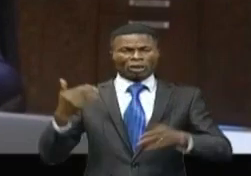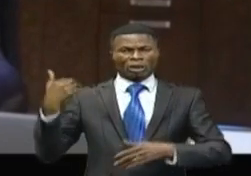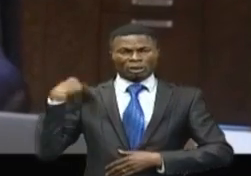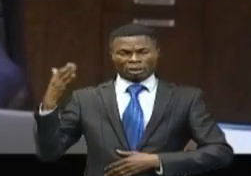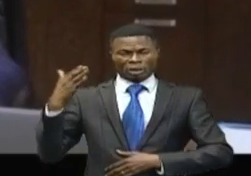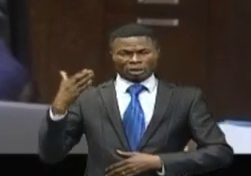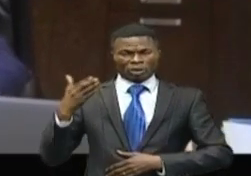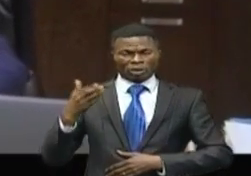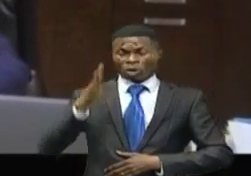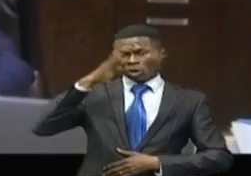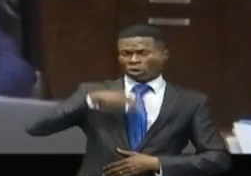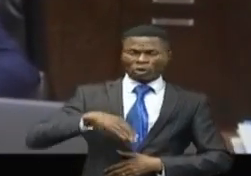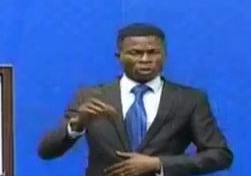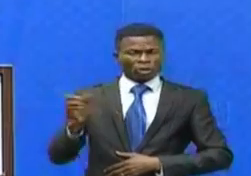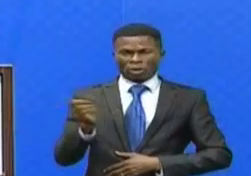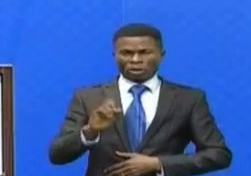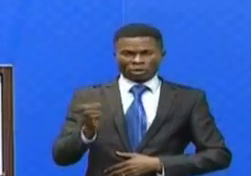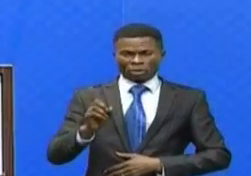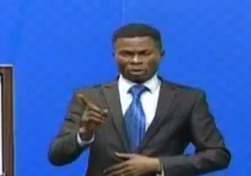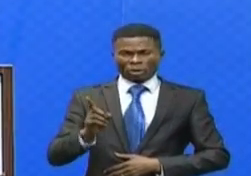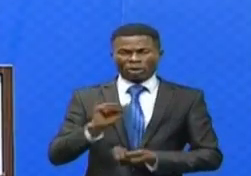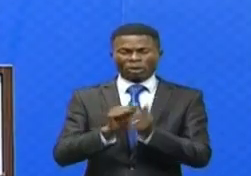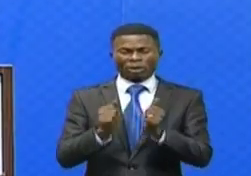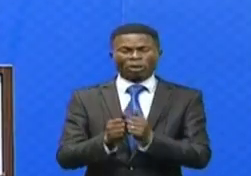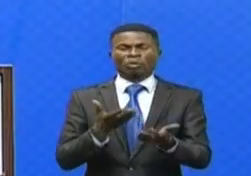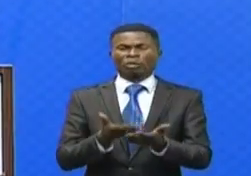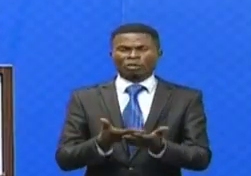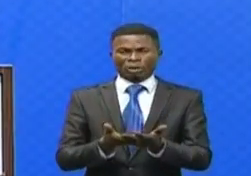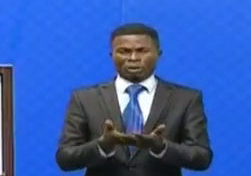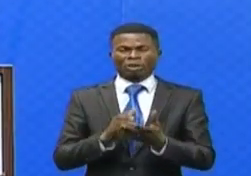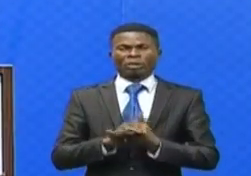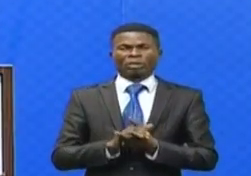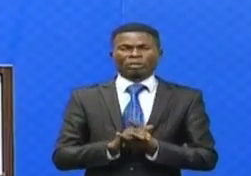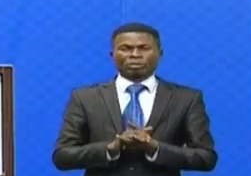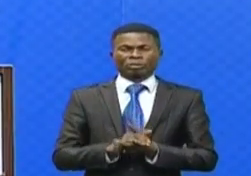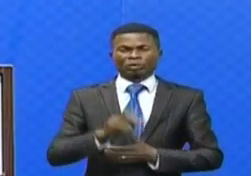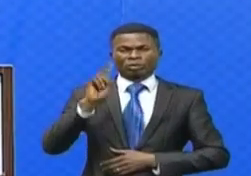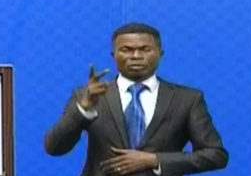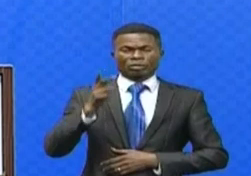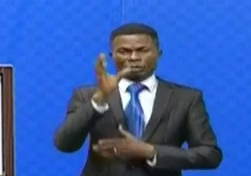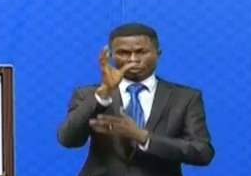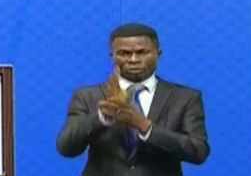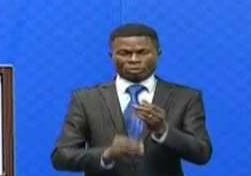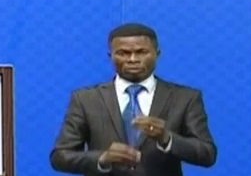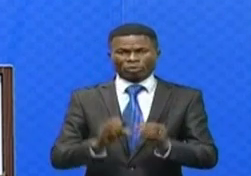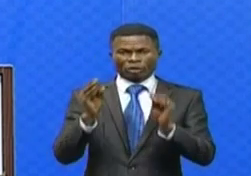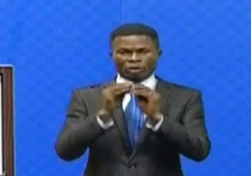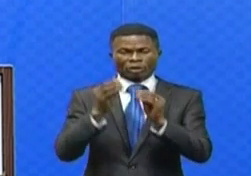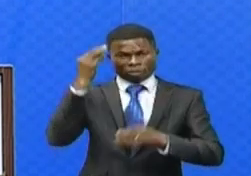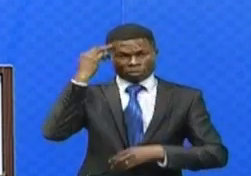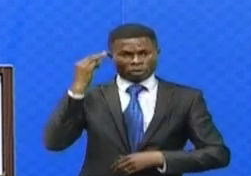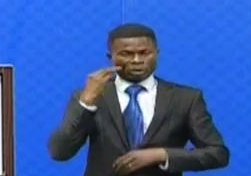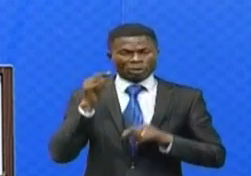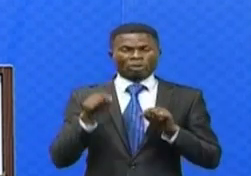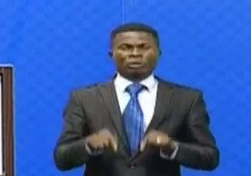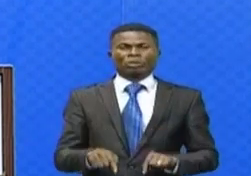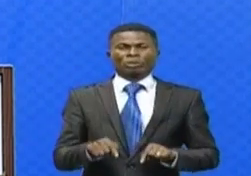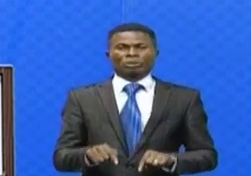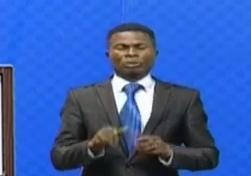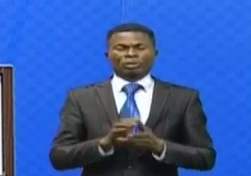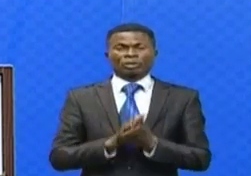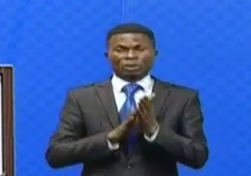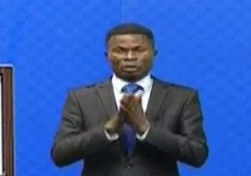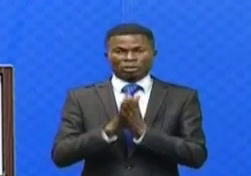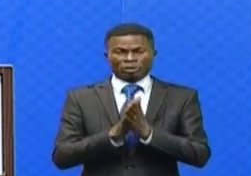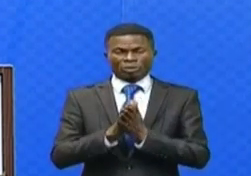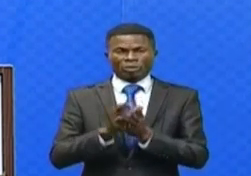dérape de cul de manière et sous aucun prétexte au deuxième chapitre du conseil des ministres de ce jour relatif